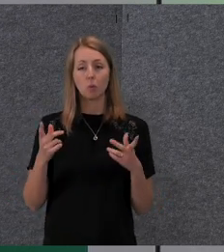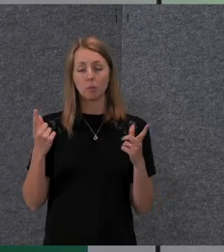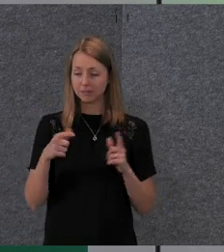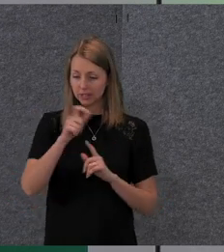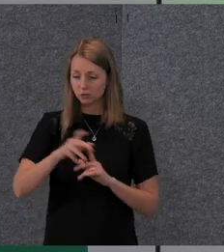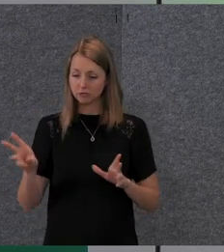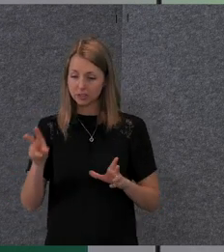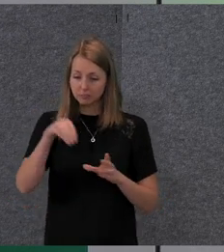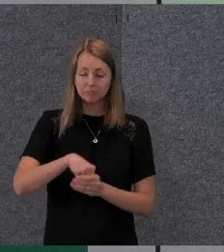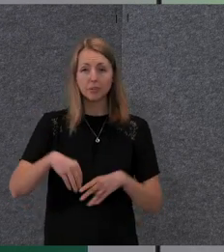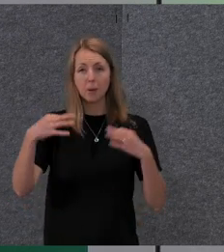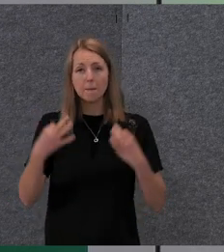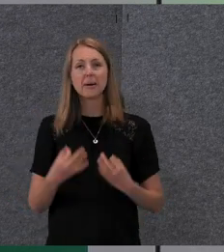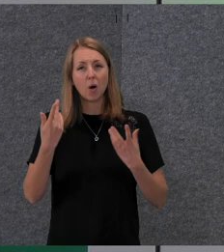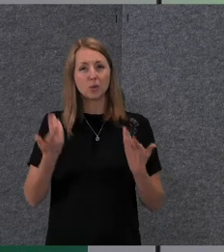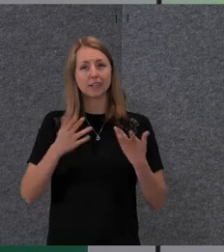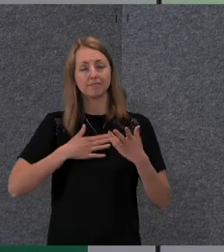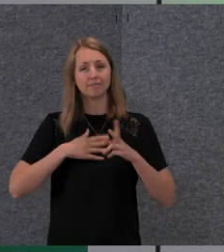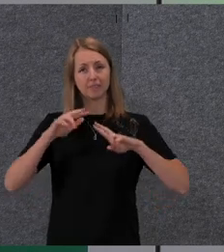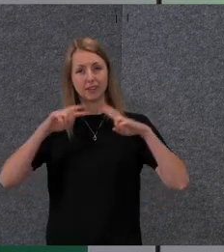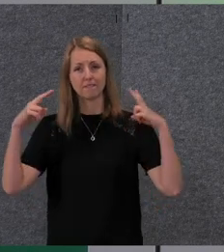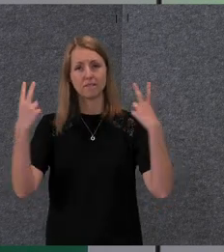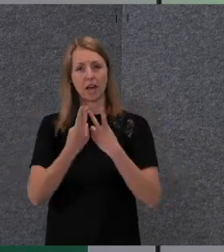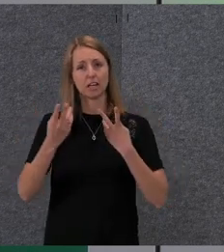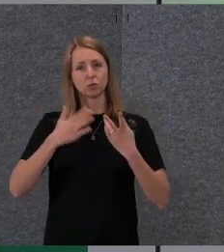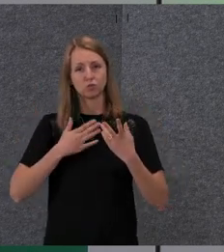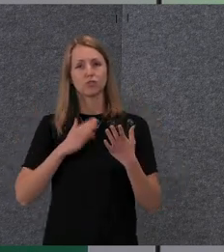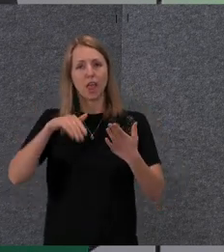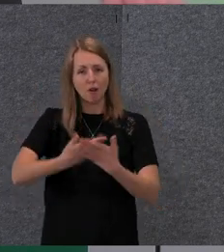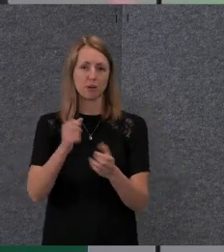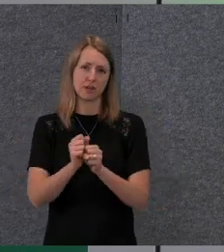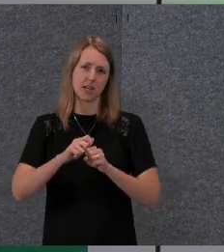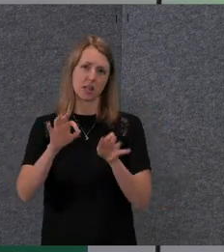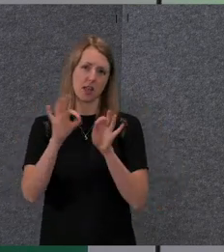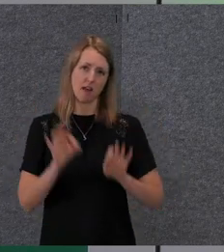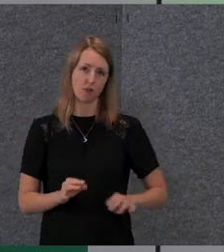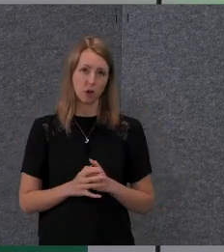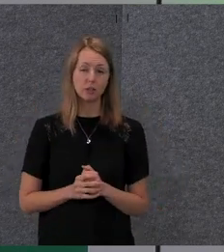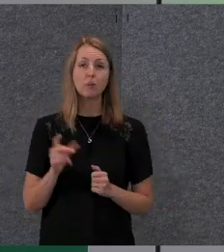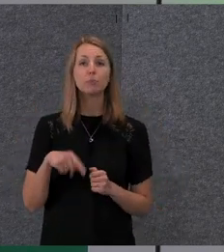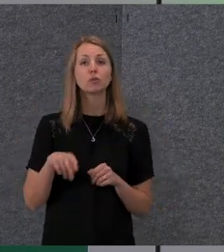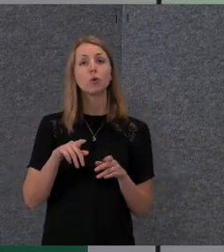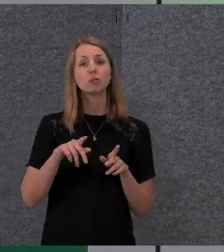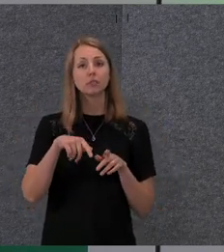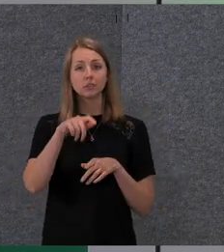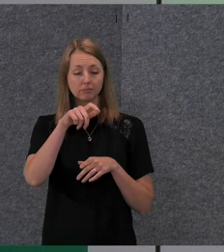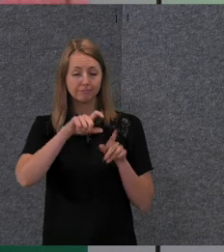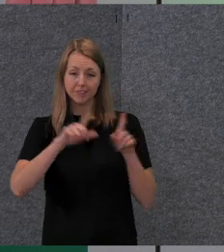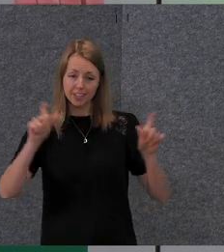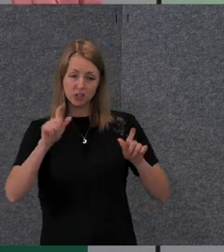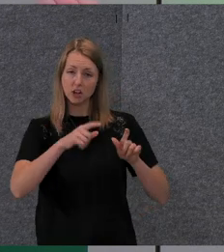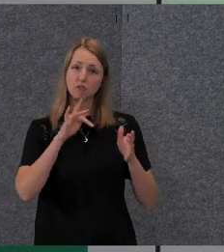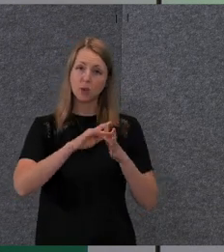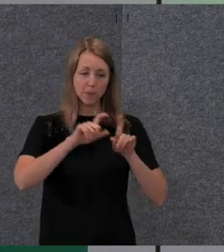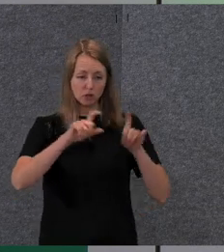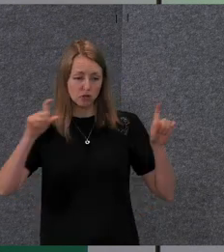ist, unsere planetarische Mission zu erfüllen. Und das heißt, wenn wir die breite Mitte der Gesellschaft nicht mitnehmen, ihr